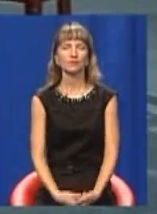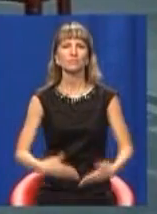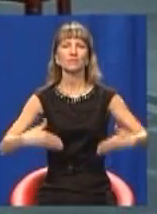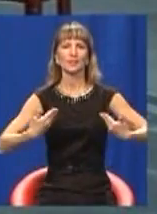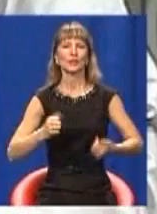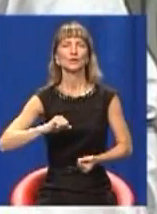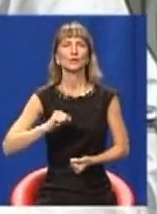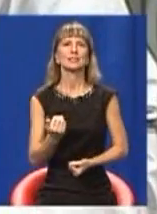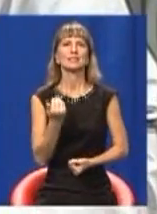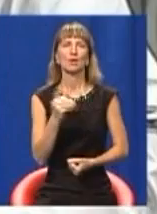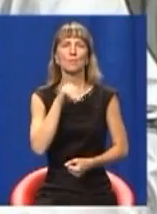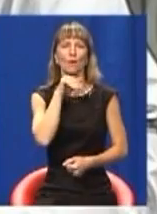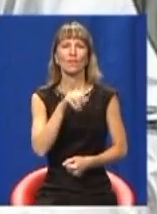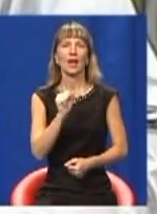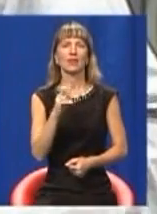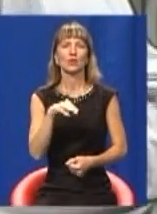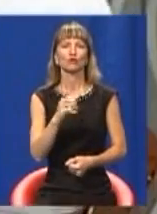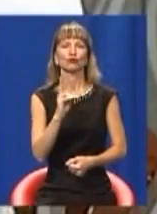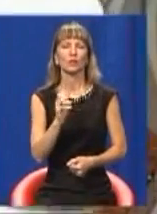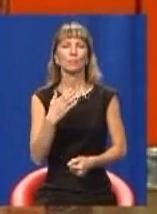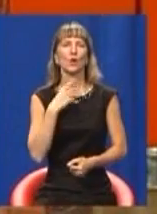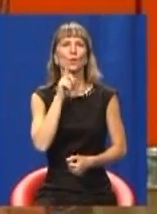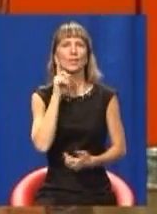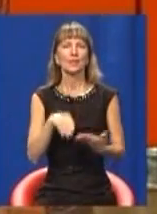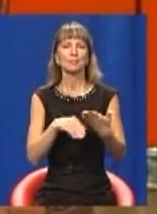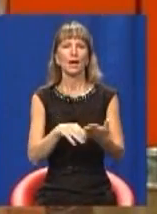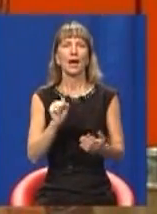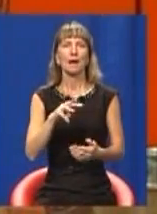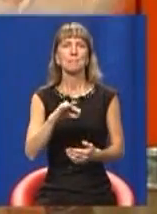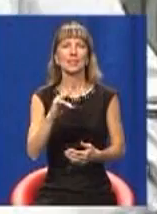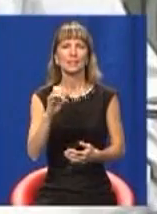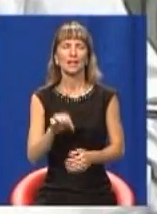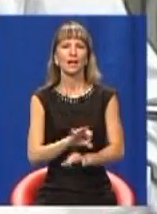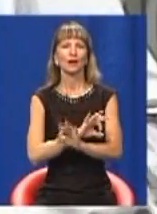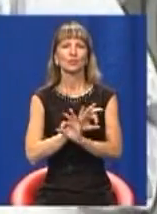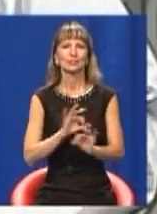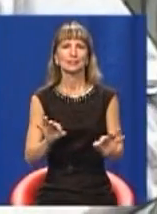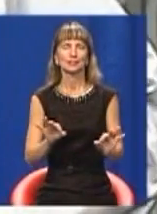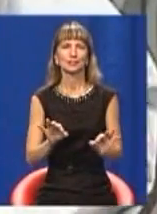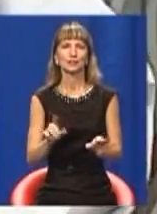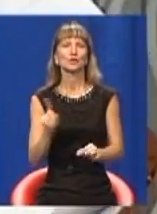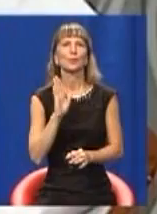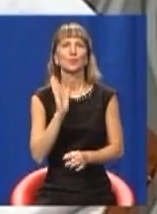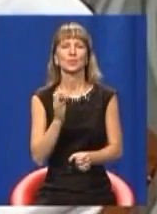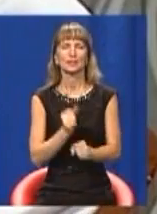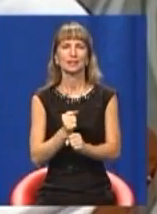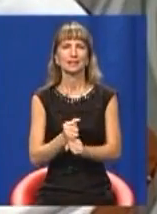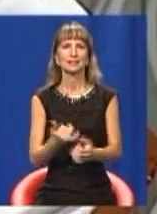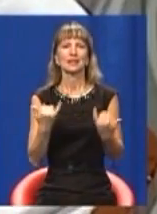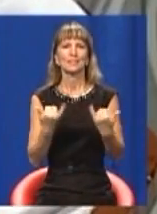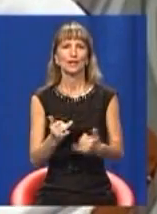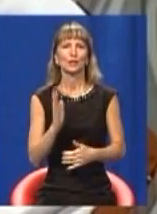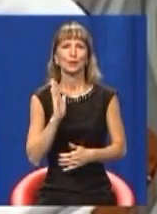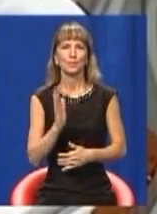Привет, друзья! С вами профессор Антошка и моя юная помощница Амина. Класс! Что же мы будем делать? Мы сегодня будем с